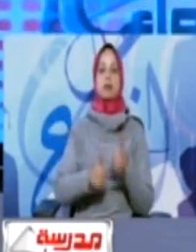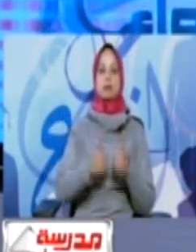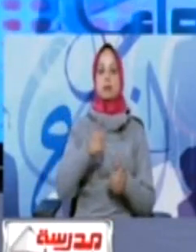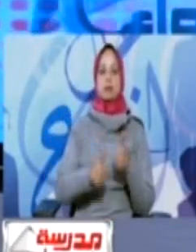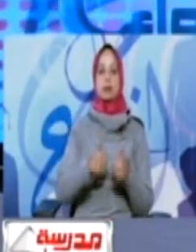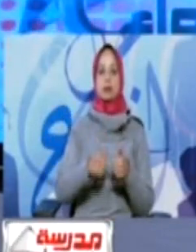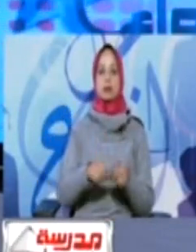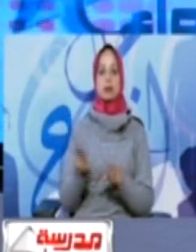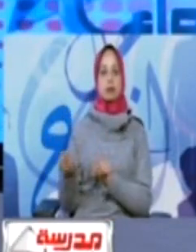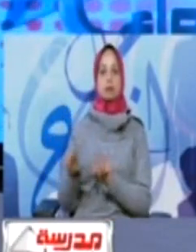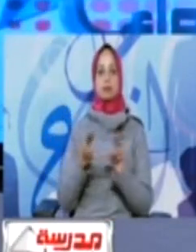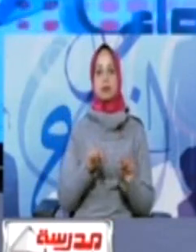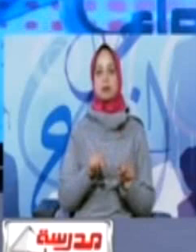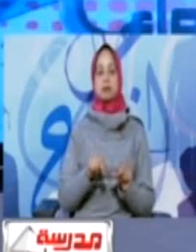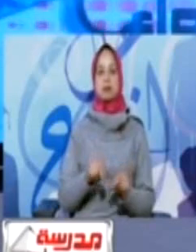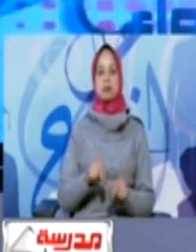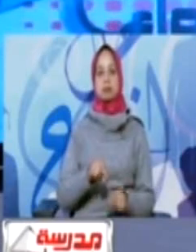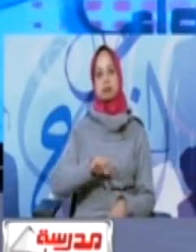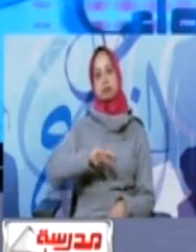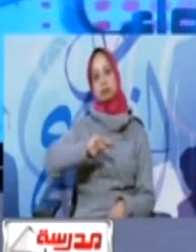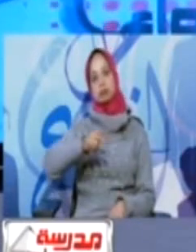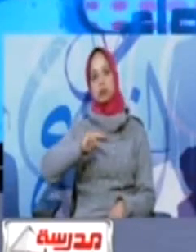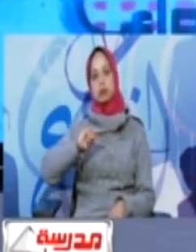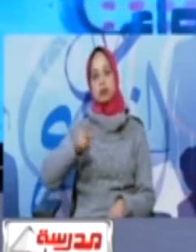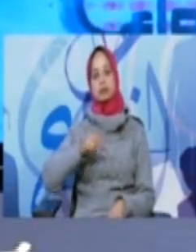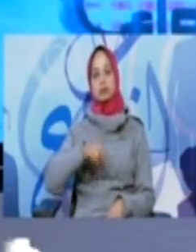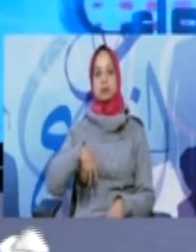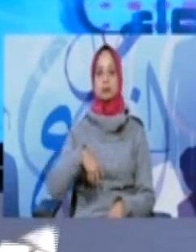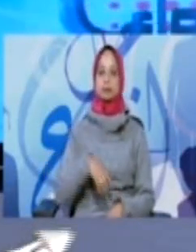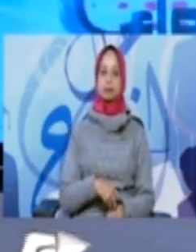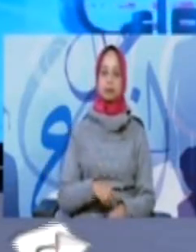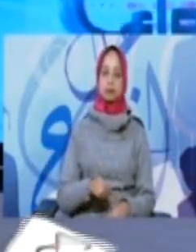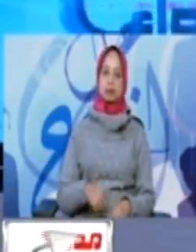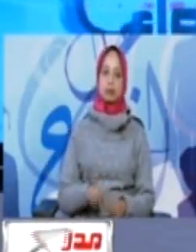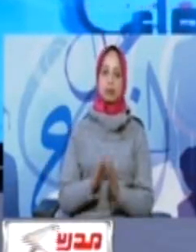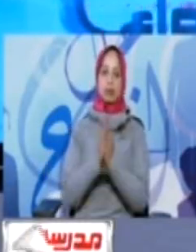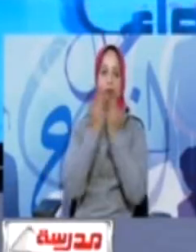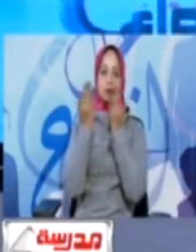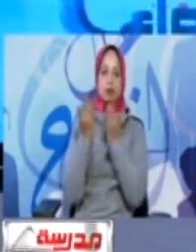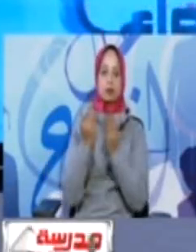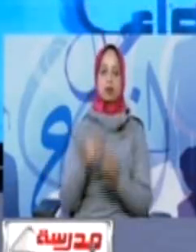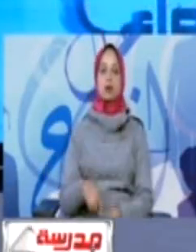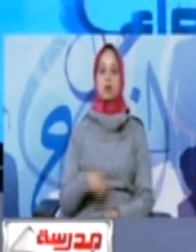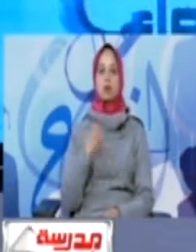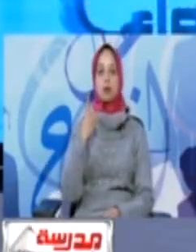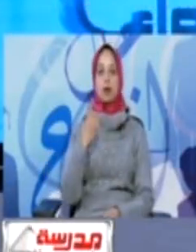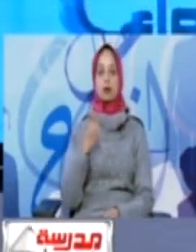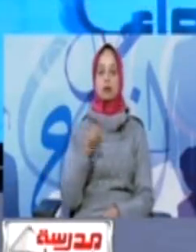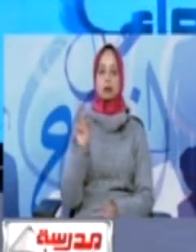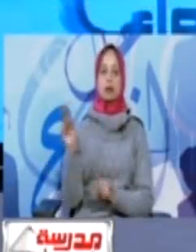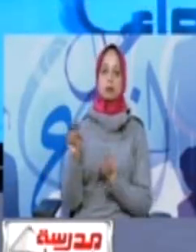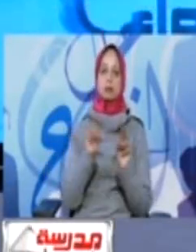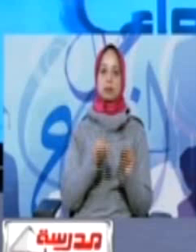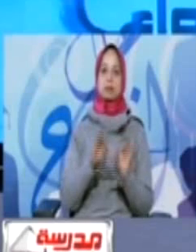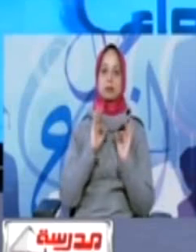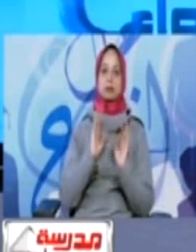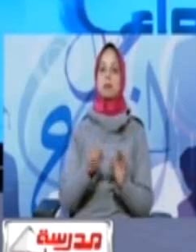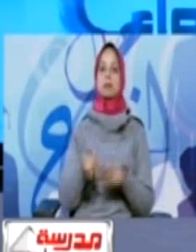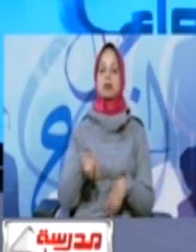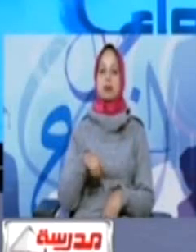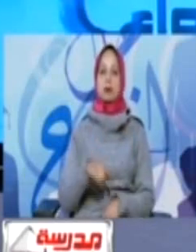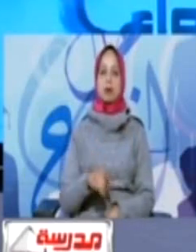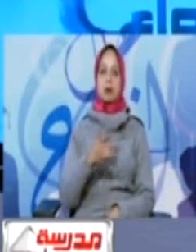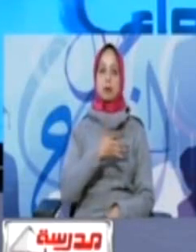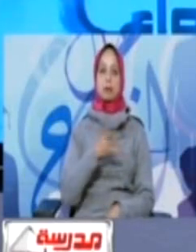طبعا هي بتكون يعني نمطها غير امتحاناتنا، بس في الغالب هو المنهج ايه؟ واحد بنسبة 100%.